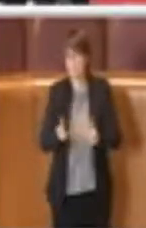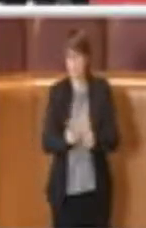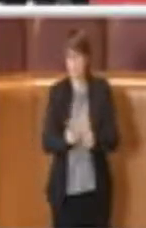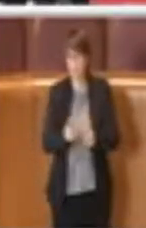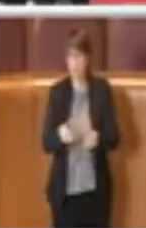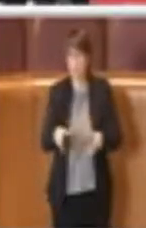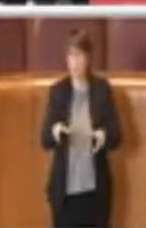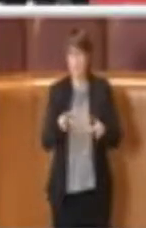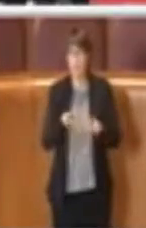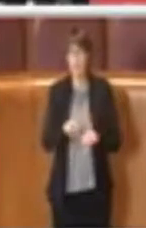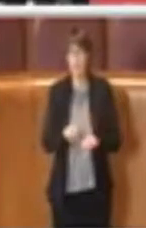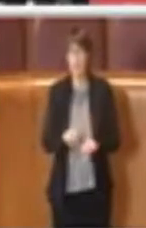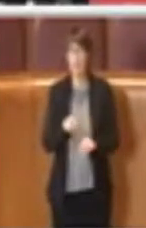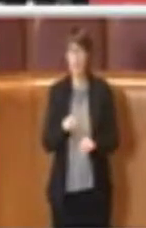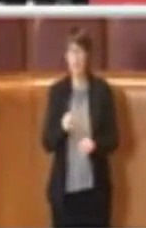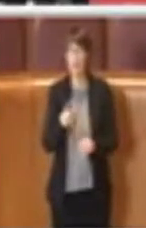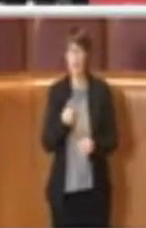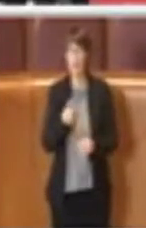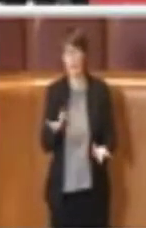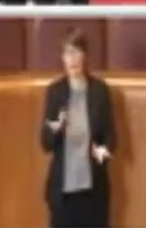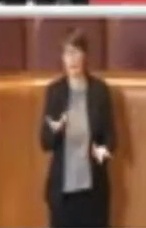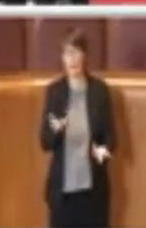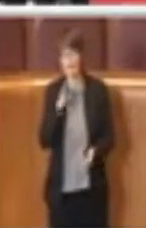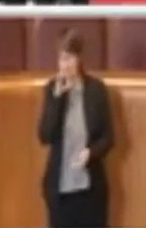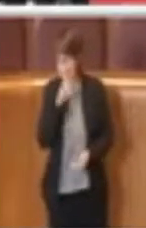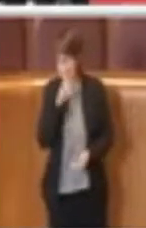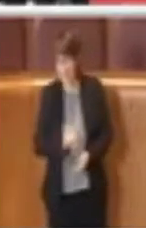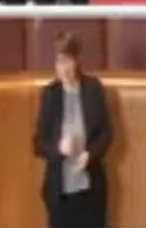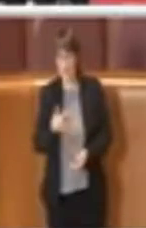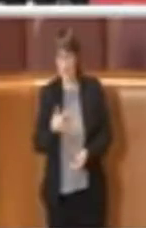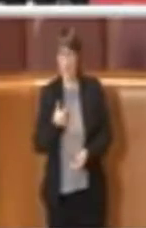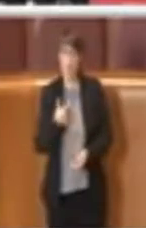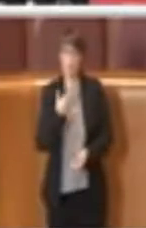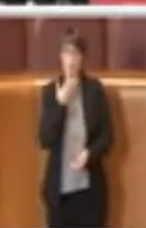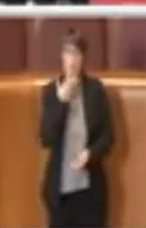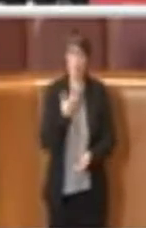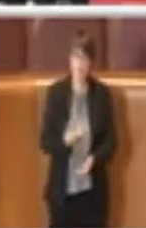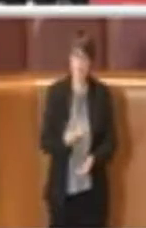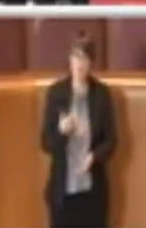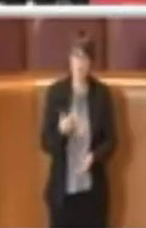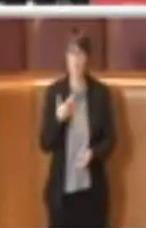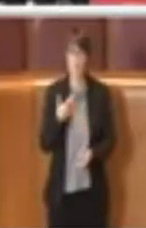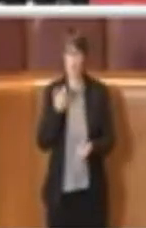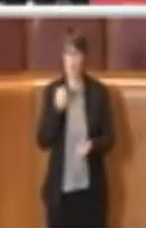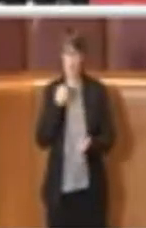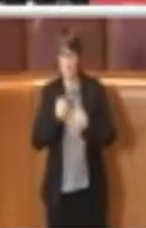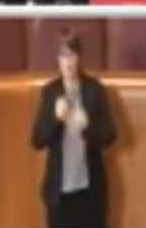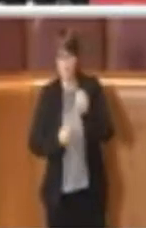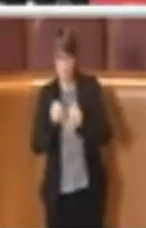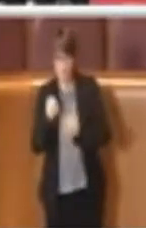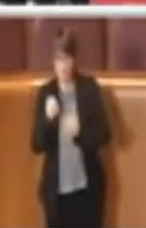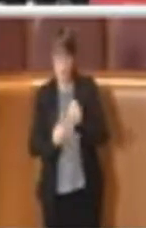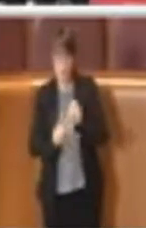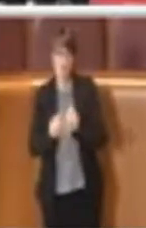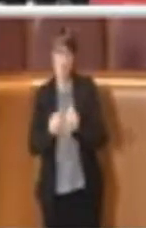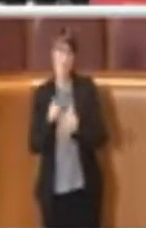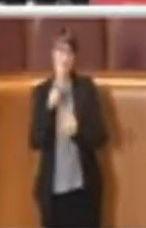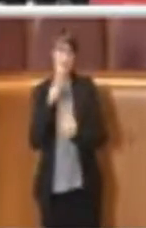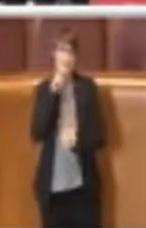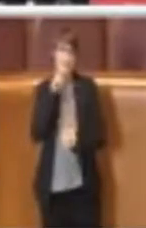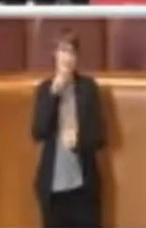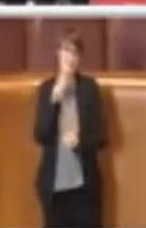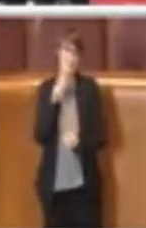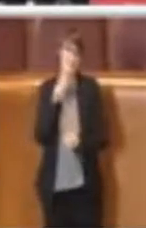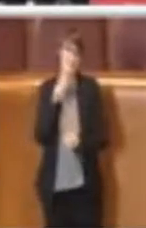lo sconforto, lo sconcerto e la protesta fino al punto che la protesta rimane insomma